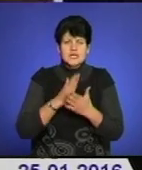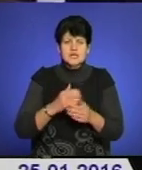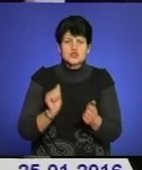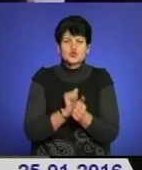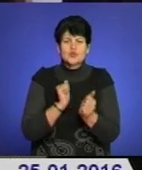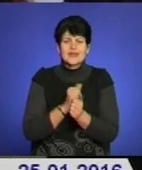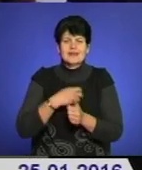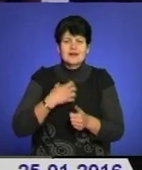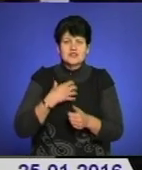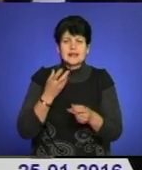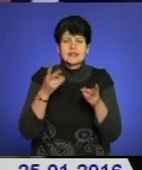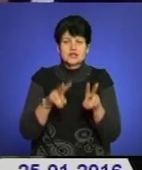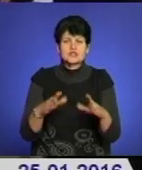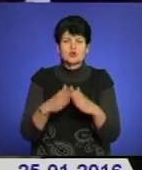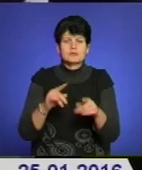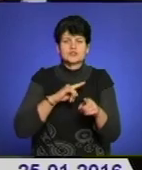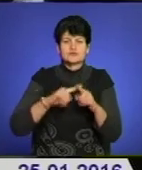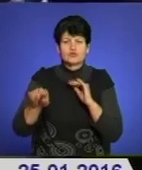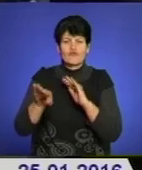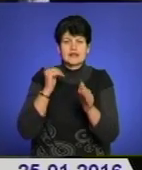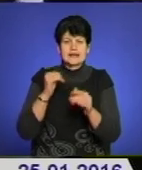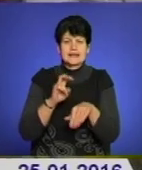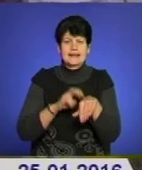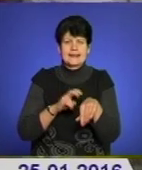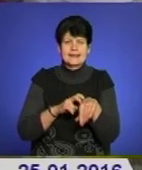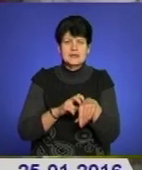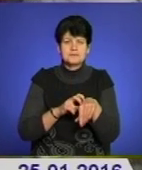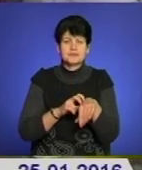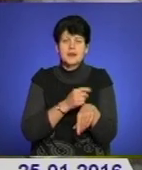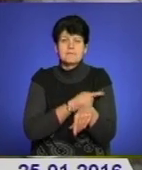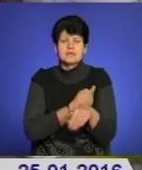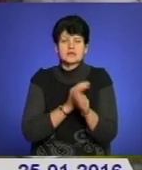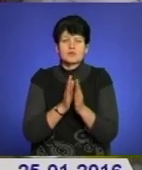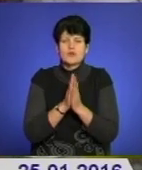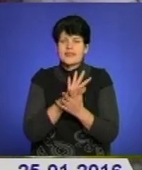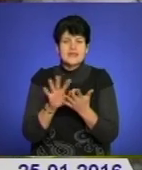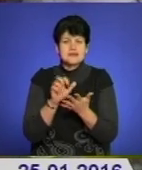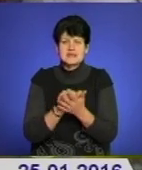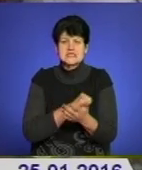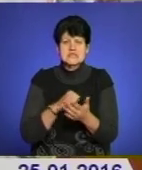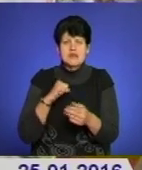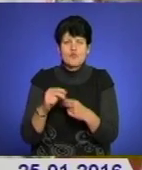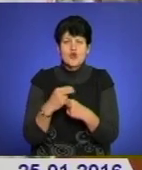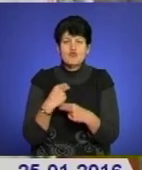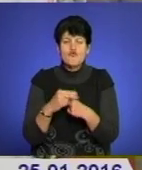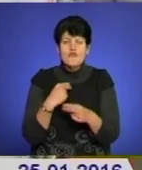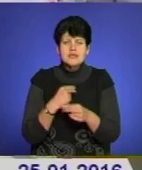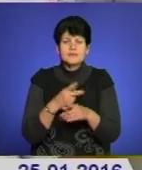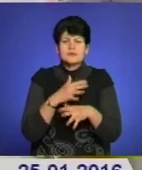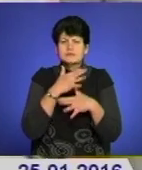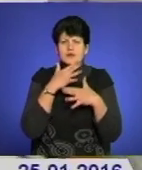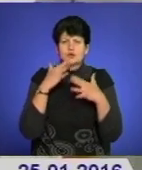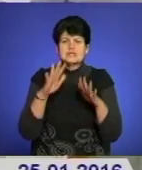кашель, залишайтеся вдома і терміново викликайте лікаря. Медики закликають не займатися самолікуванням, адже з-поміж